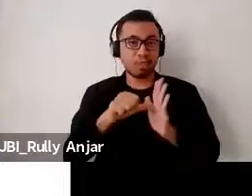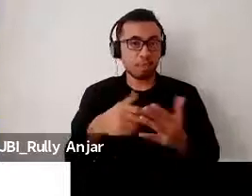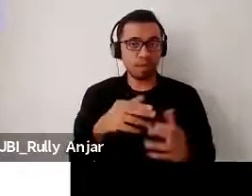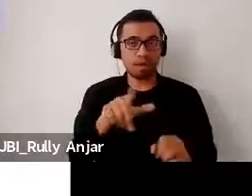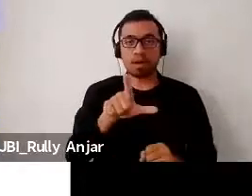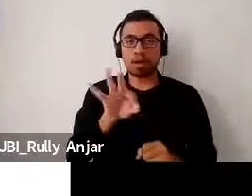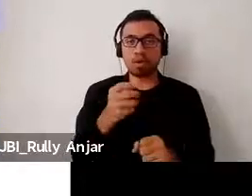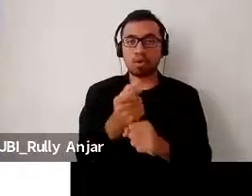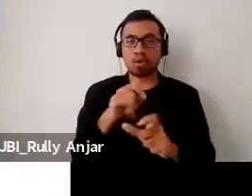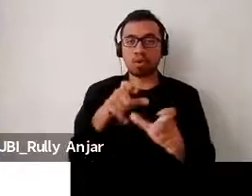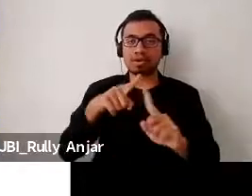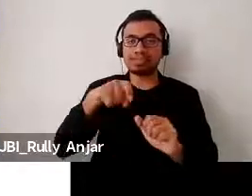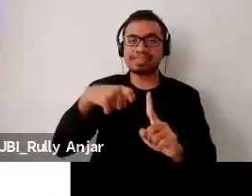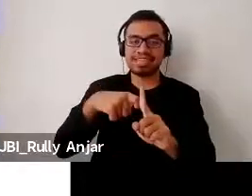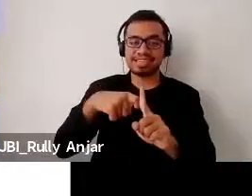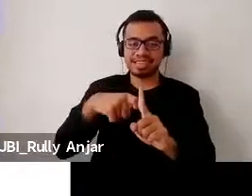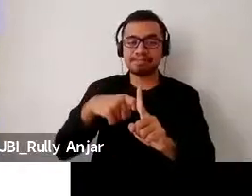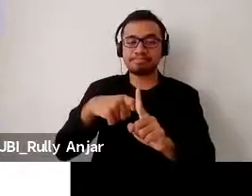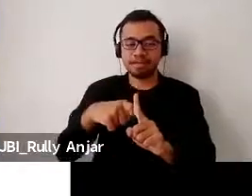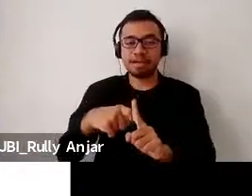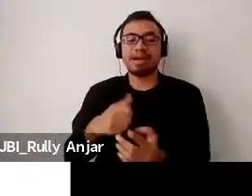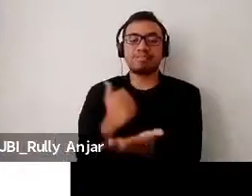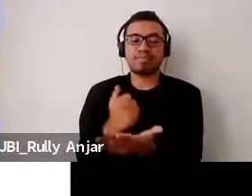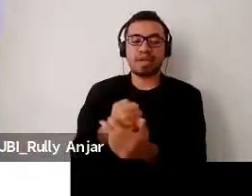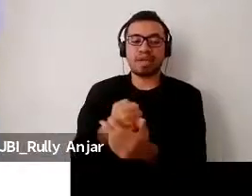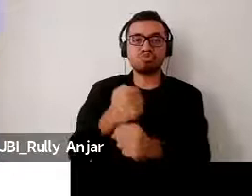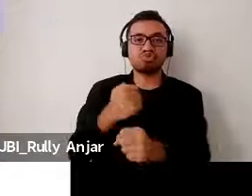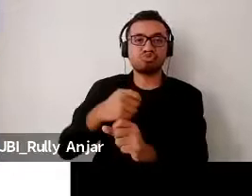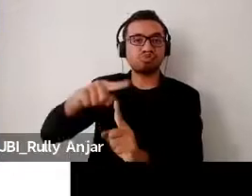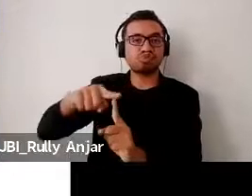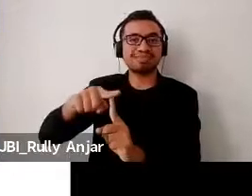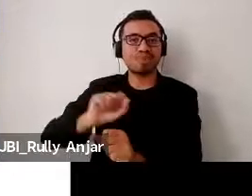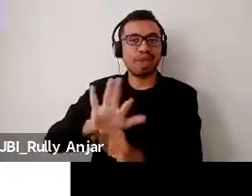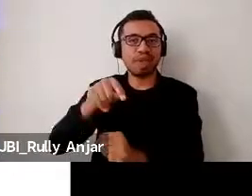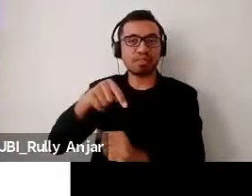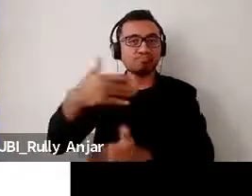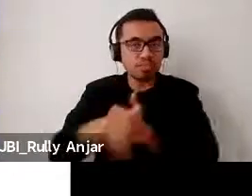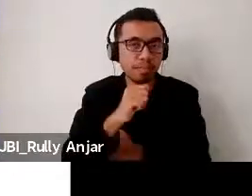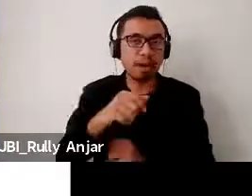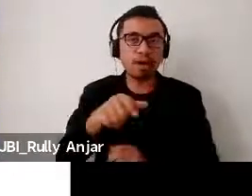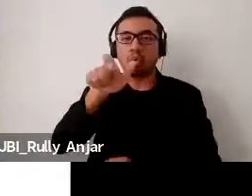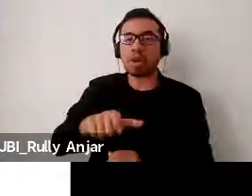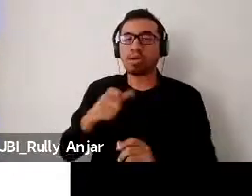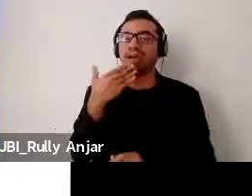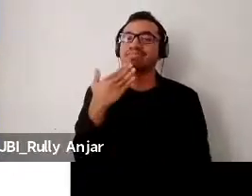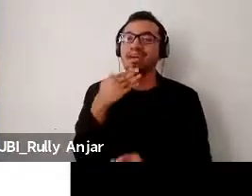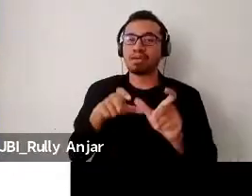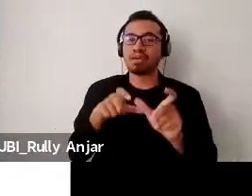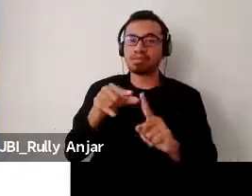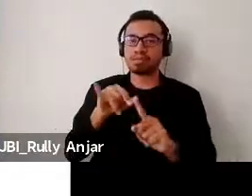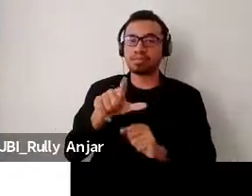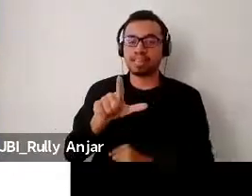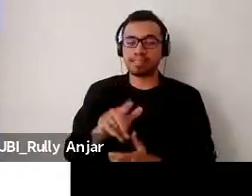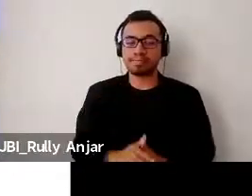itu sesungguhnya dijalankan oleh sipil. Tetapi ada beberapa penelitian yang dilakukan di negara-negara lain yang mengatakan